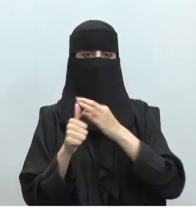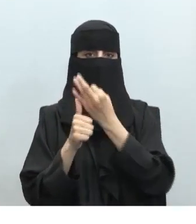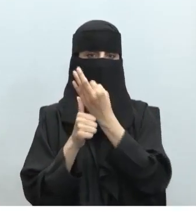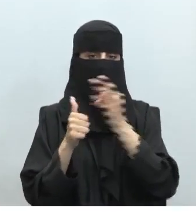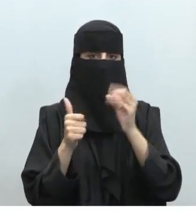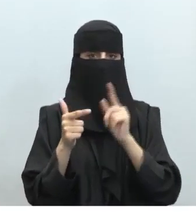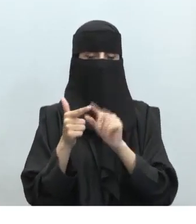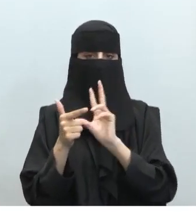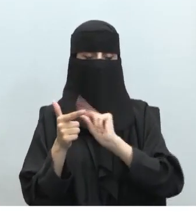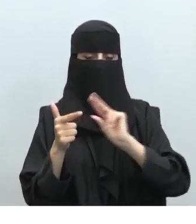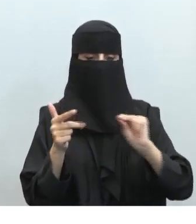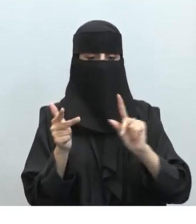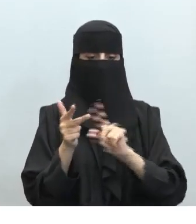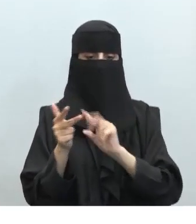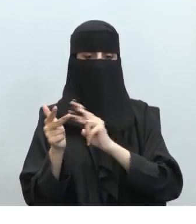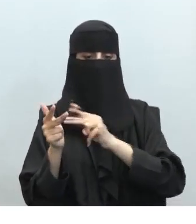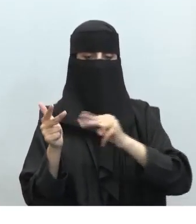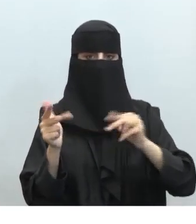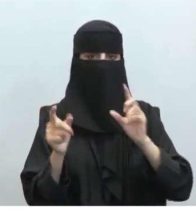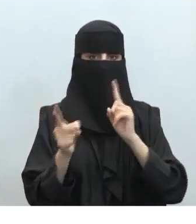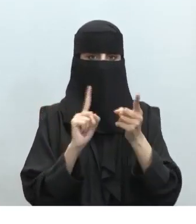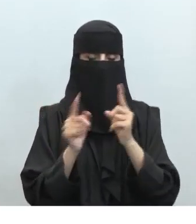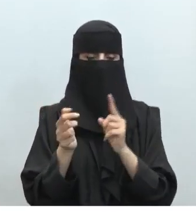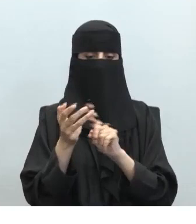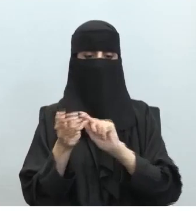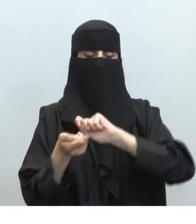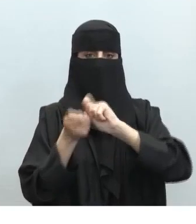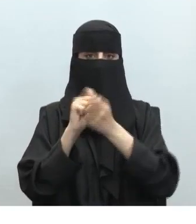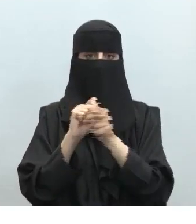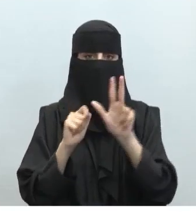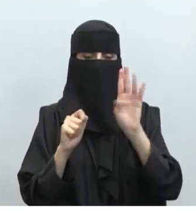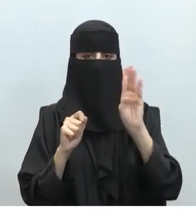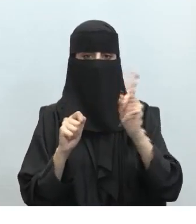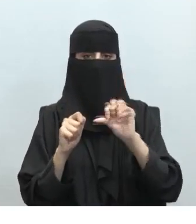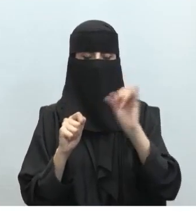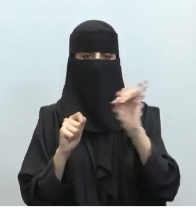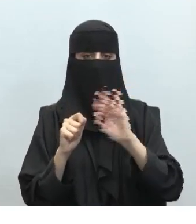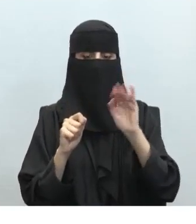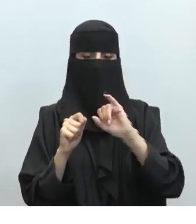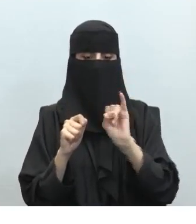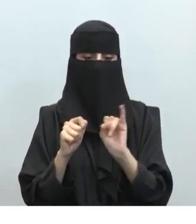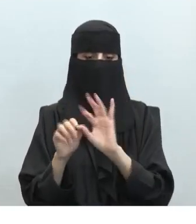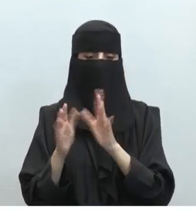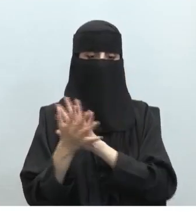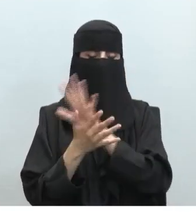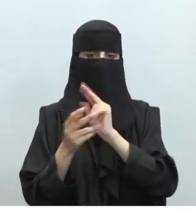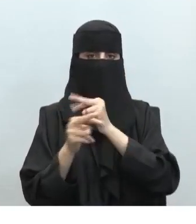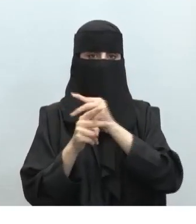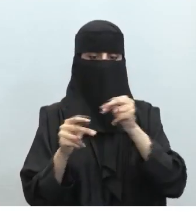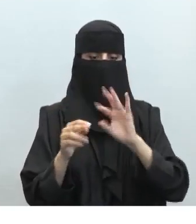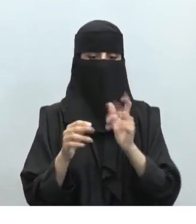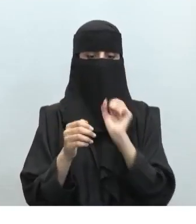المتعدده المتقابله تفوق الجينات تبديل الكروموسوم الصفات المتعدده الجينات الصفات المرتبطه مع الجنس